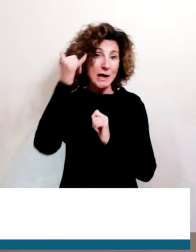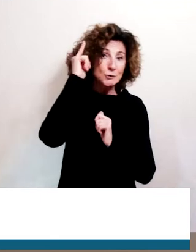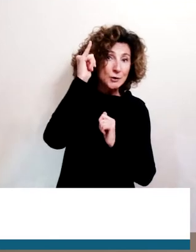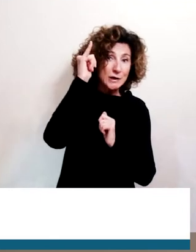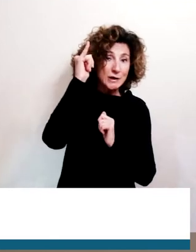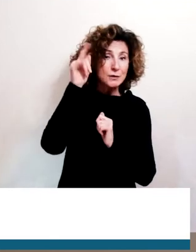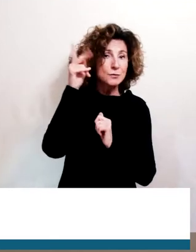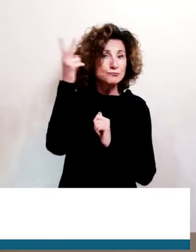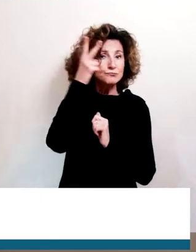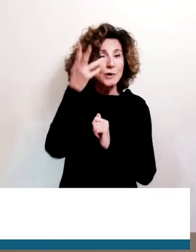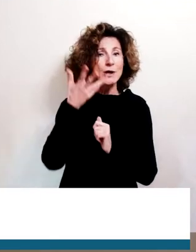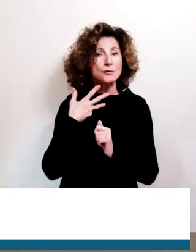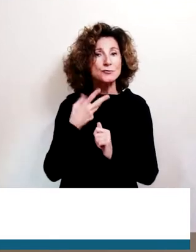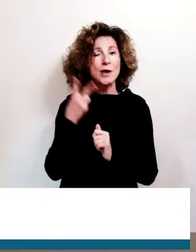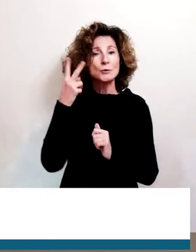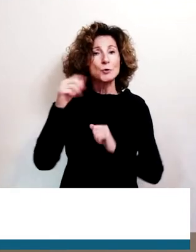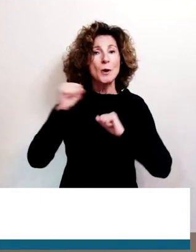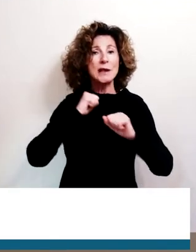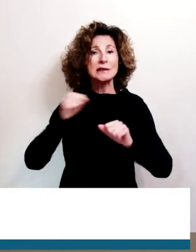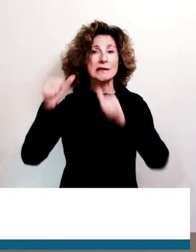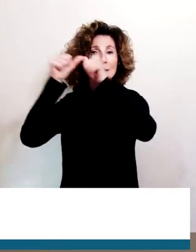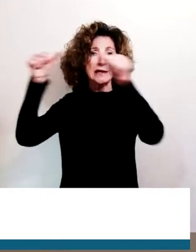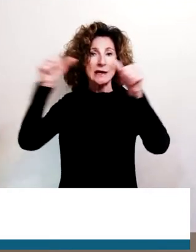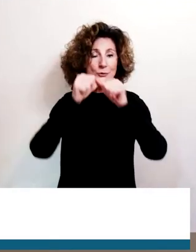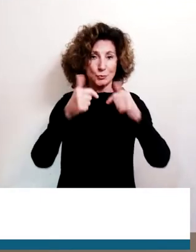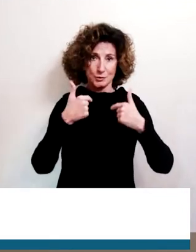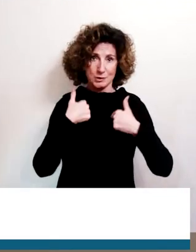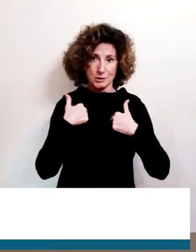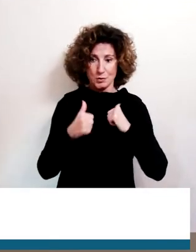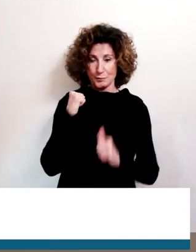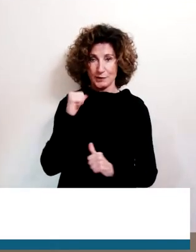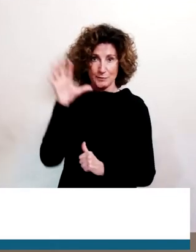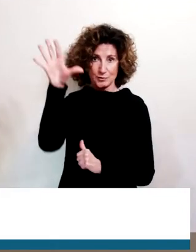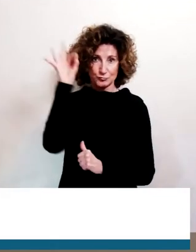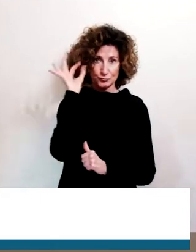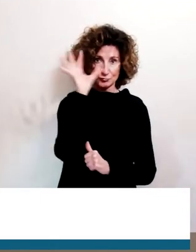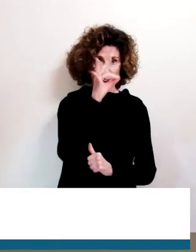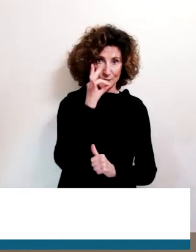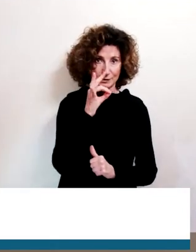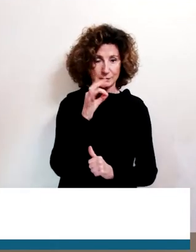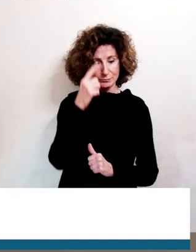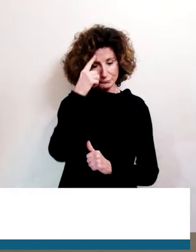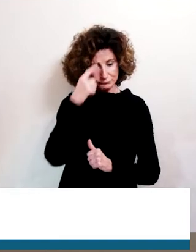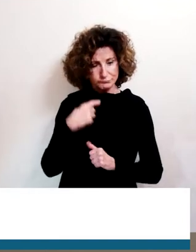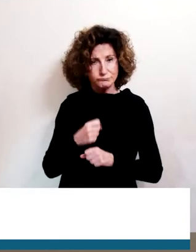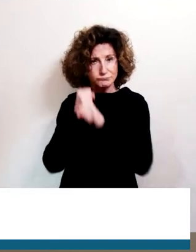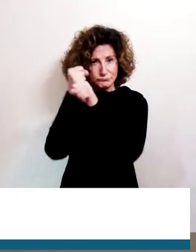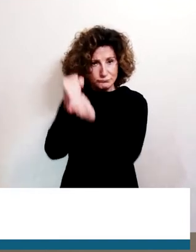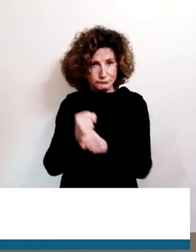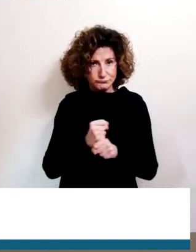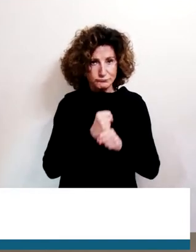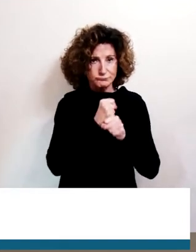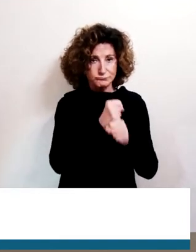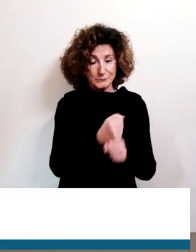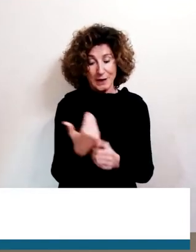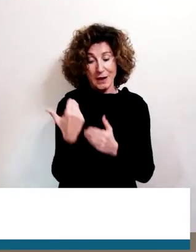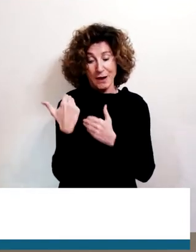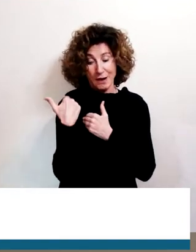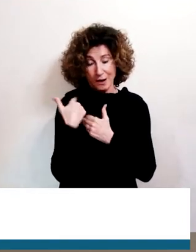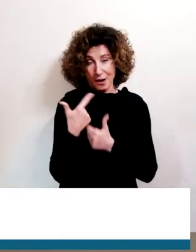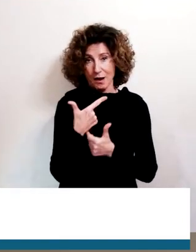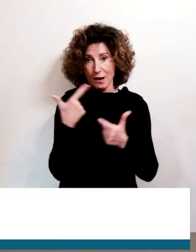sono come dire gestite da due direttori di serie qui da me a cui io delego ampi poteri